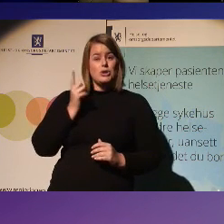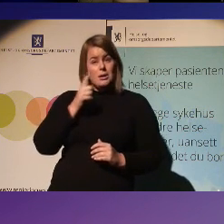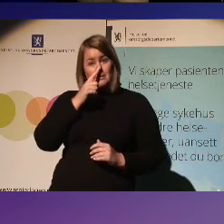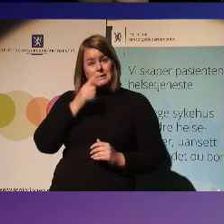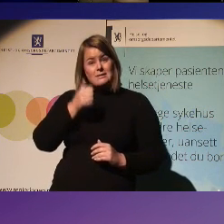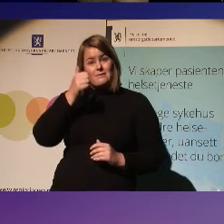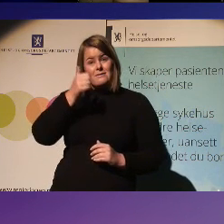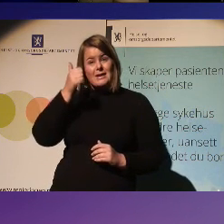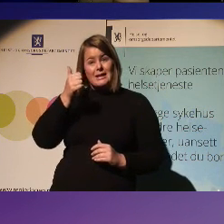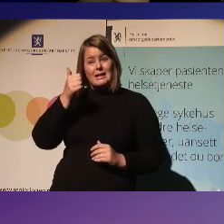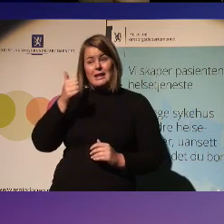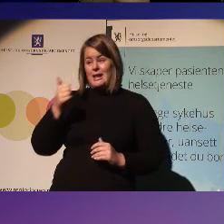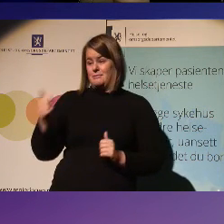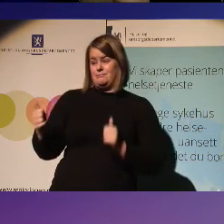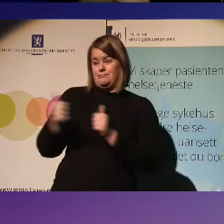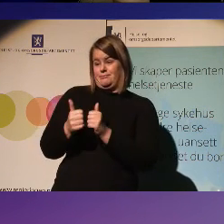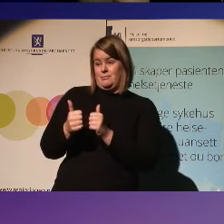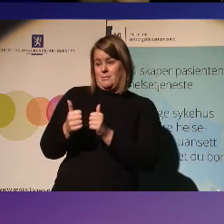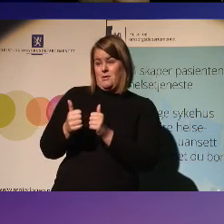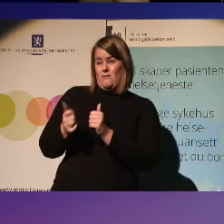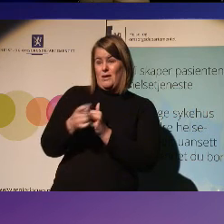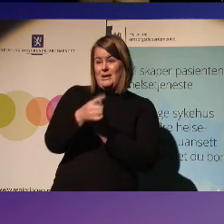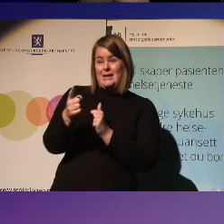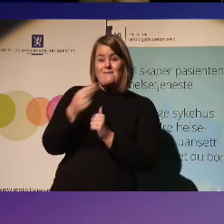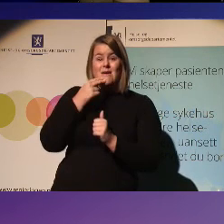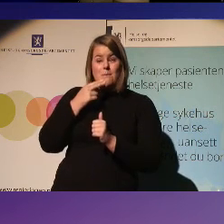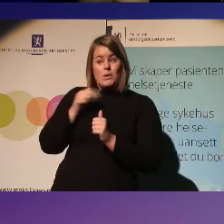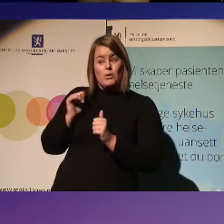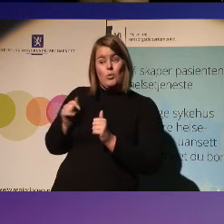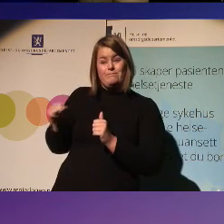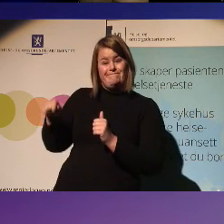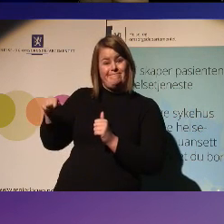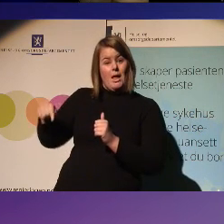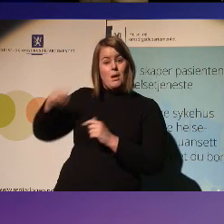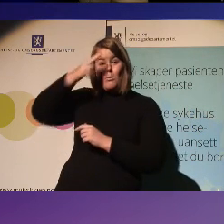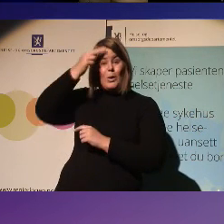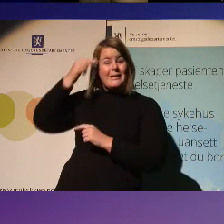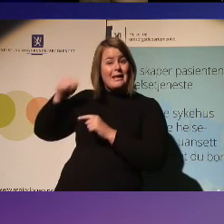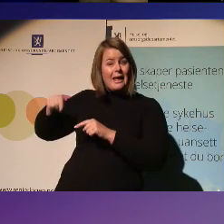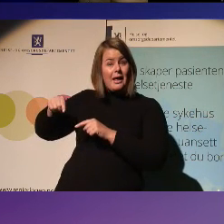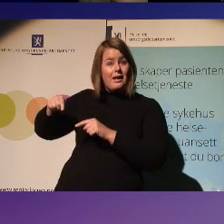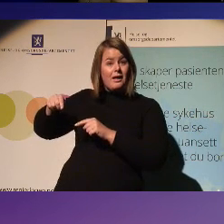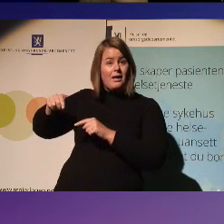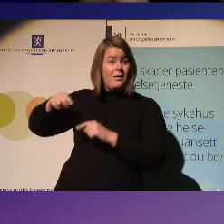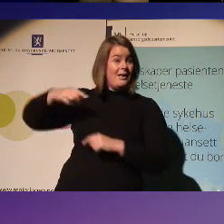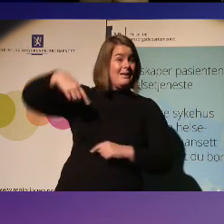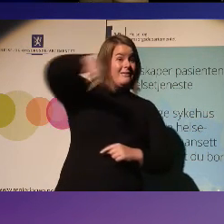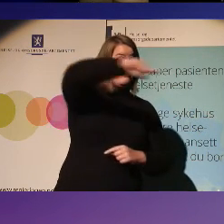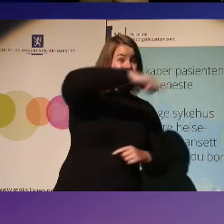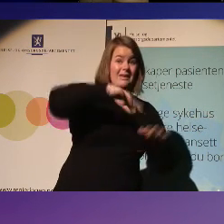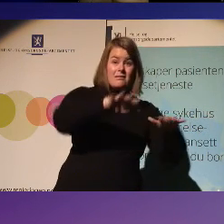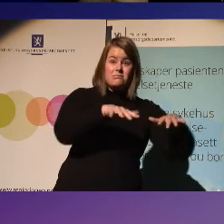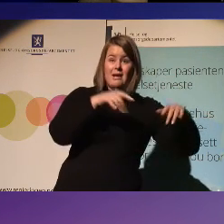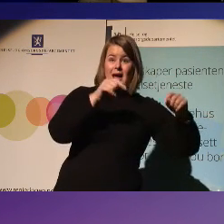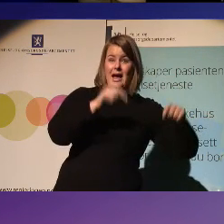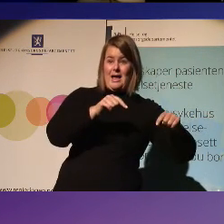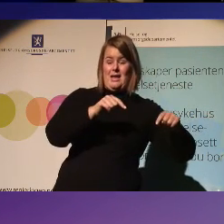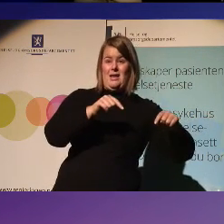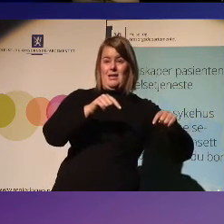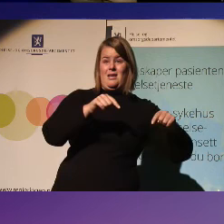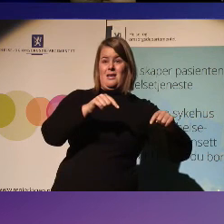viktigste følgesvennen og livssikreren til en del av disse politiet. Vi i denne salen her skal ha en helt annen håndtering